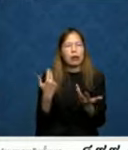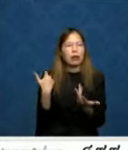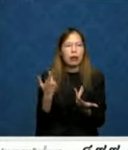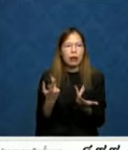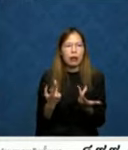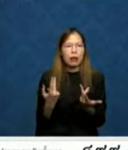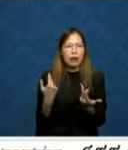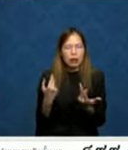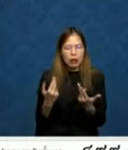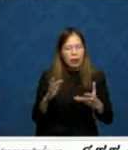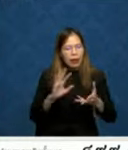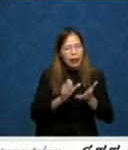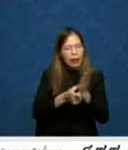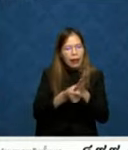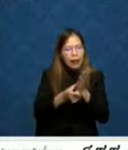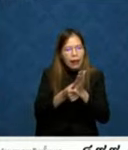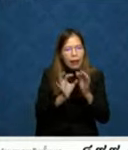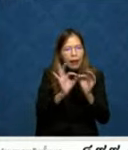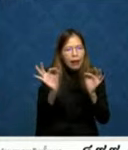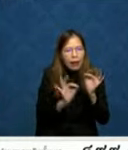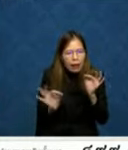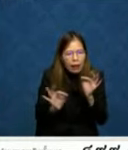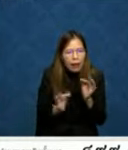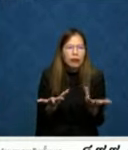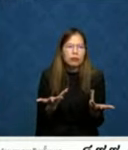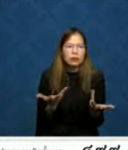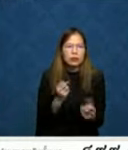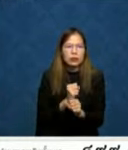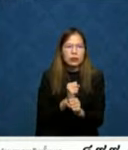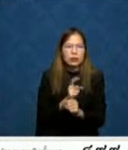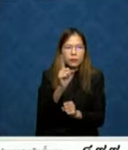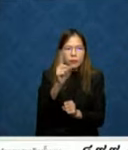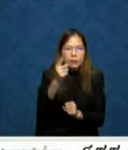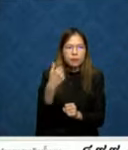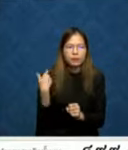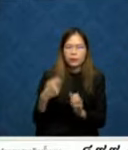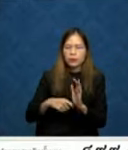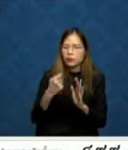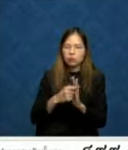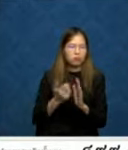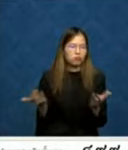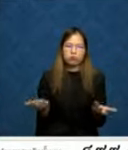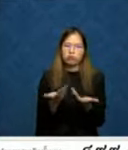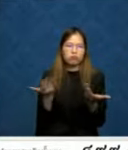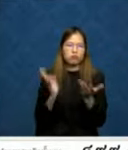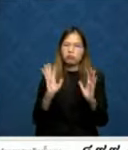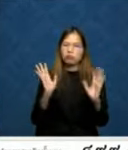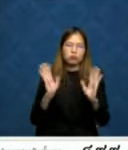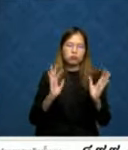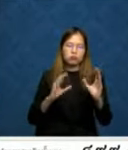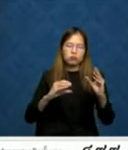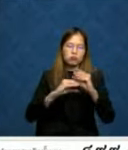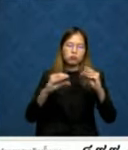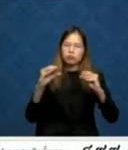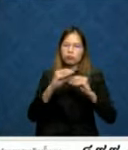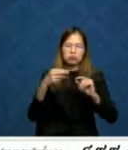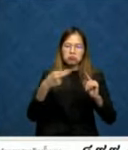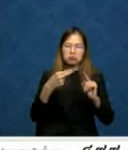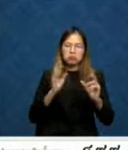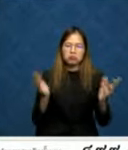หนี้สาธารณะได้แล้วทำกันแบบนี้จริงๆเหรอครับนี่นะครับคือเหตุผลที่ผมไม่สนับสนุนแน่นอนนะครับโครงการนี้เพรา